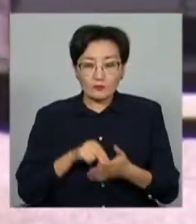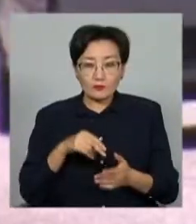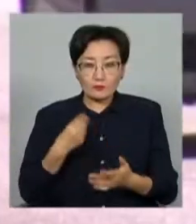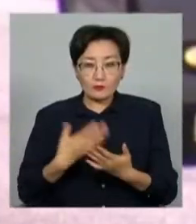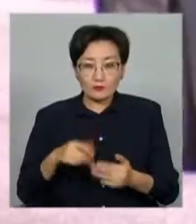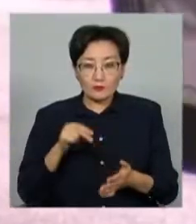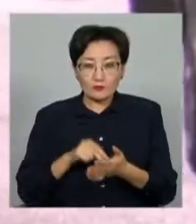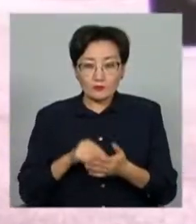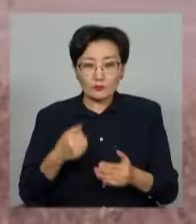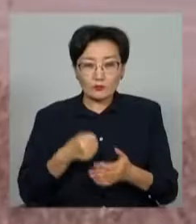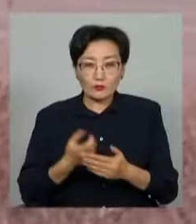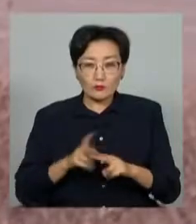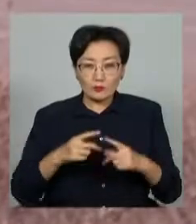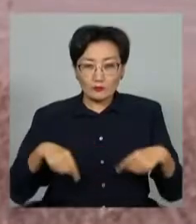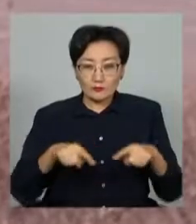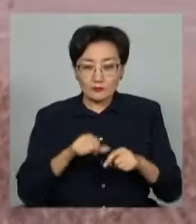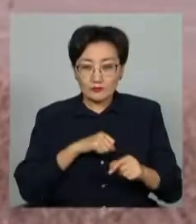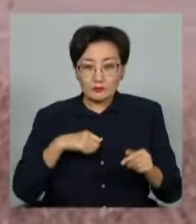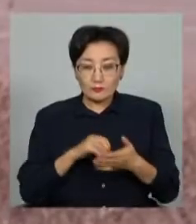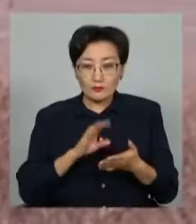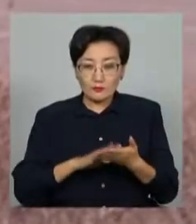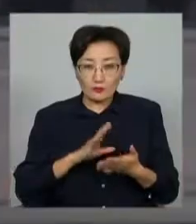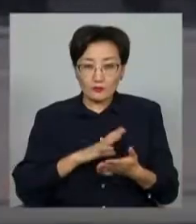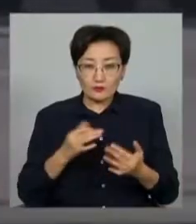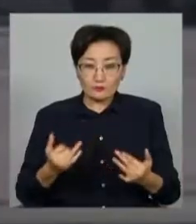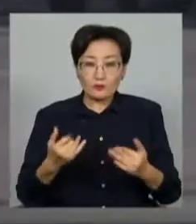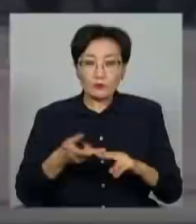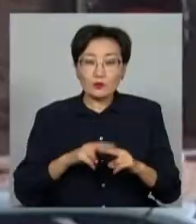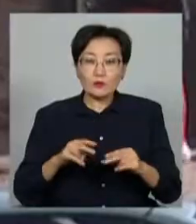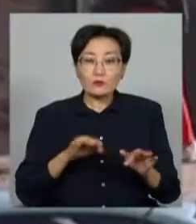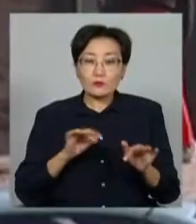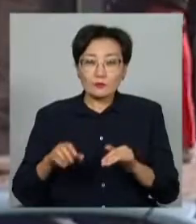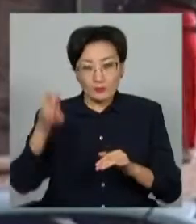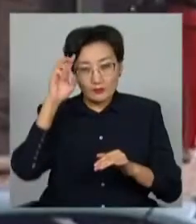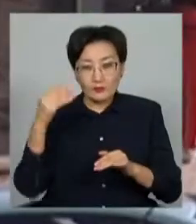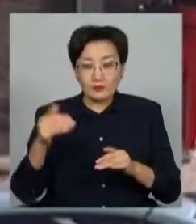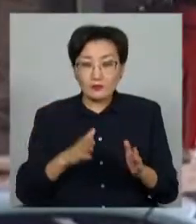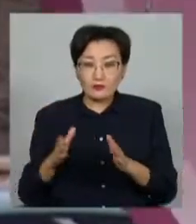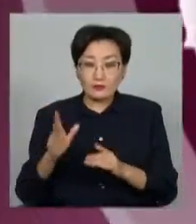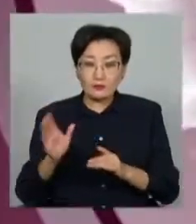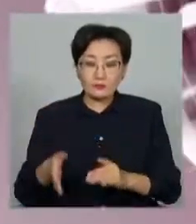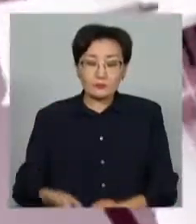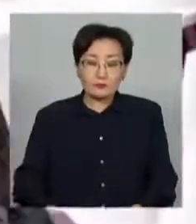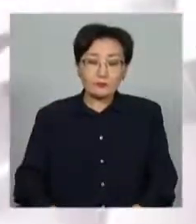тұр. Бағаны бұған дейін компаниялар өздері белгілеп келген болса, енді бұл іс мемлекет тарапынан реттелмек.